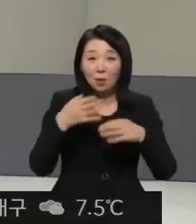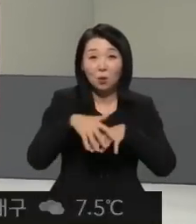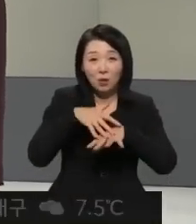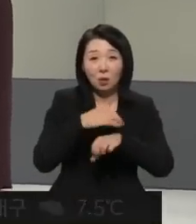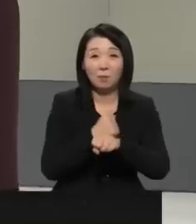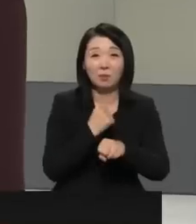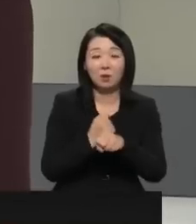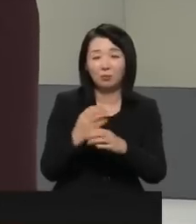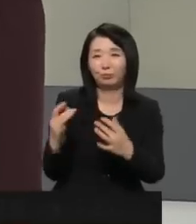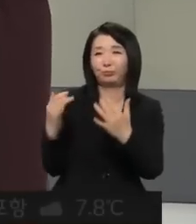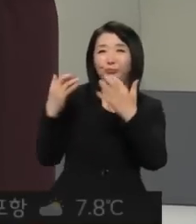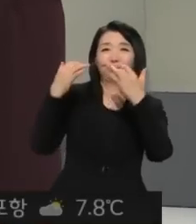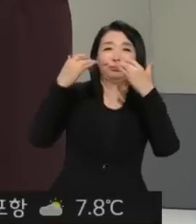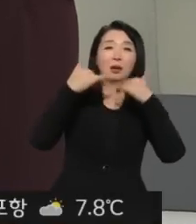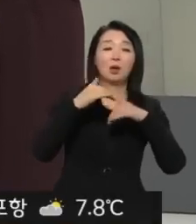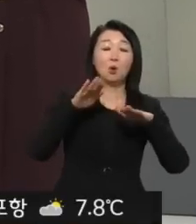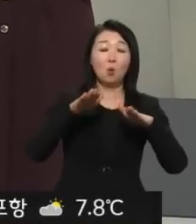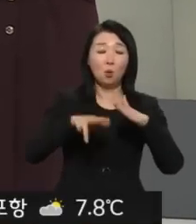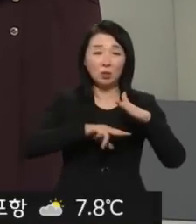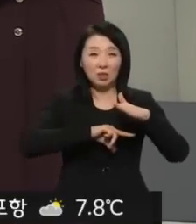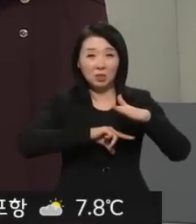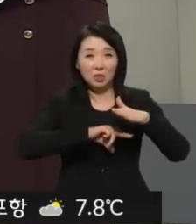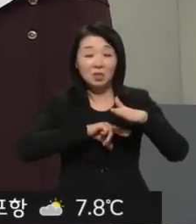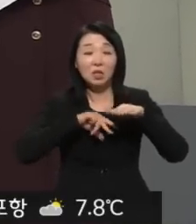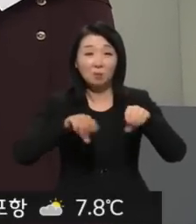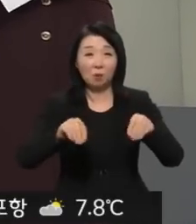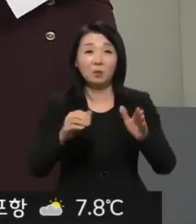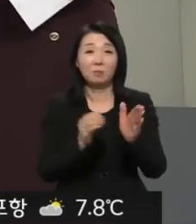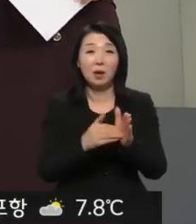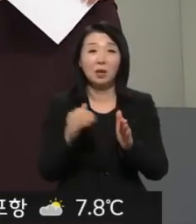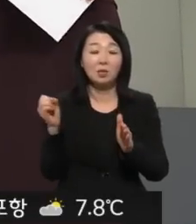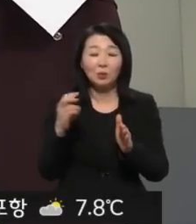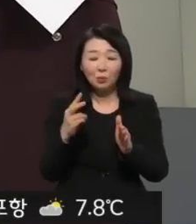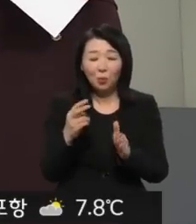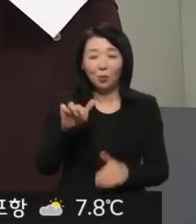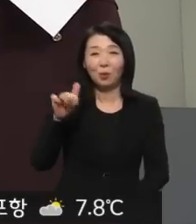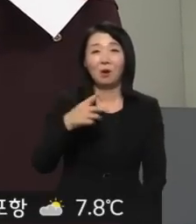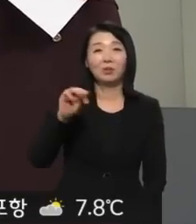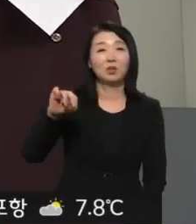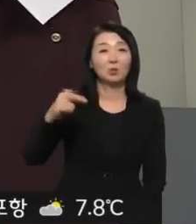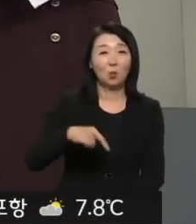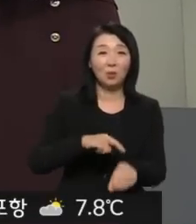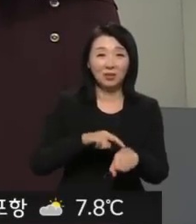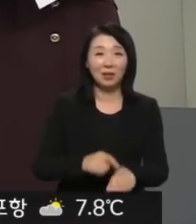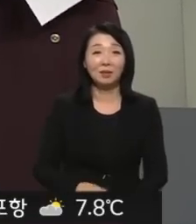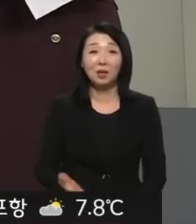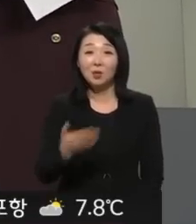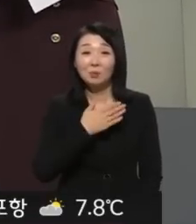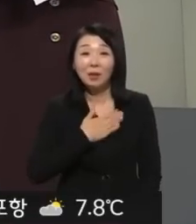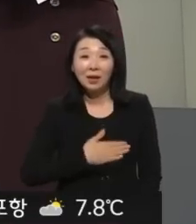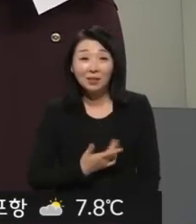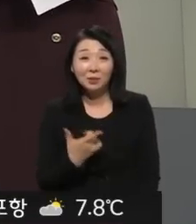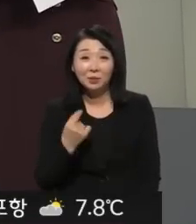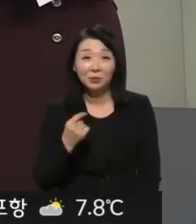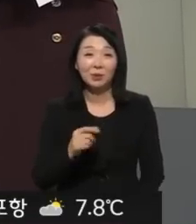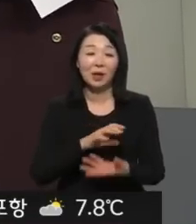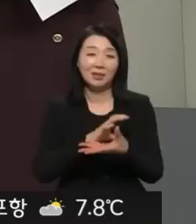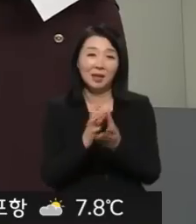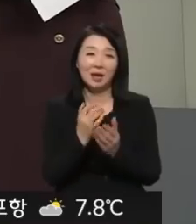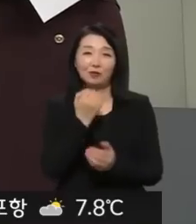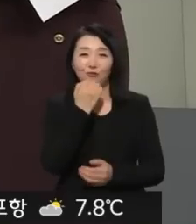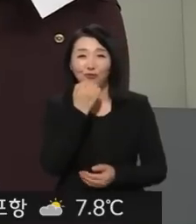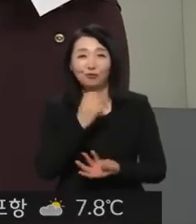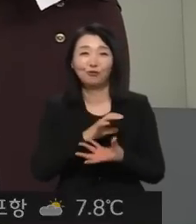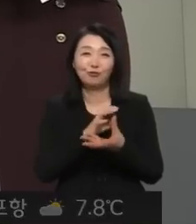습격. 오늘은 정차, 커튼콜 시간으로 잡아봤습니다. 정의원님들 잘 아시다시피 사랑과